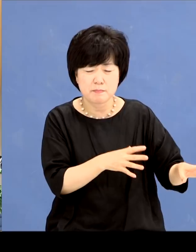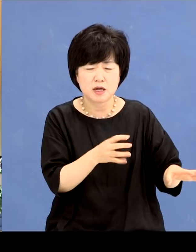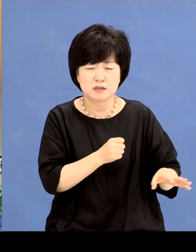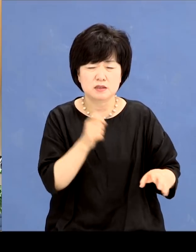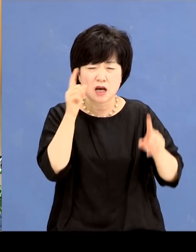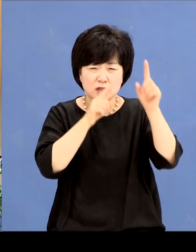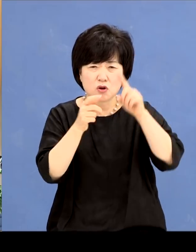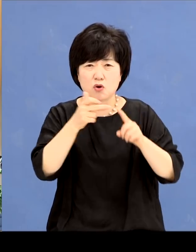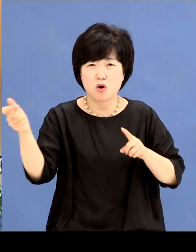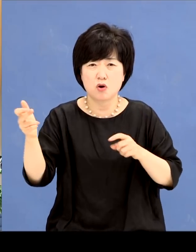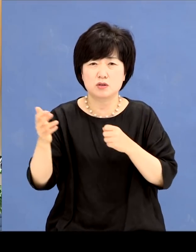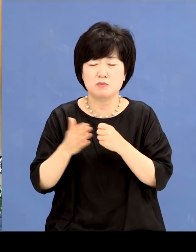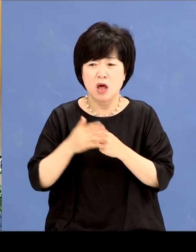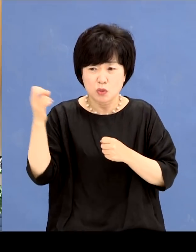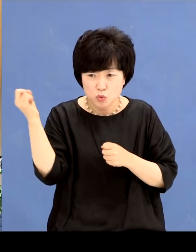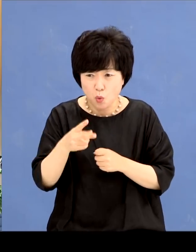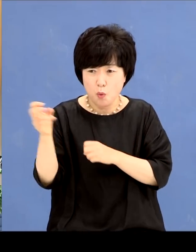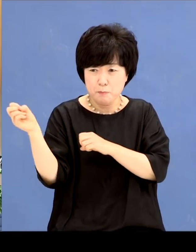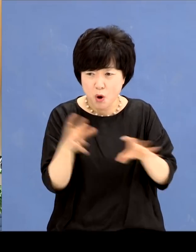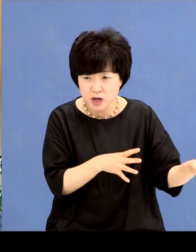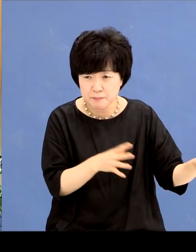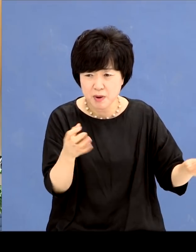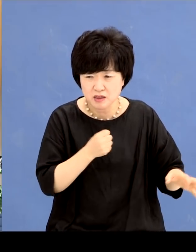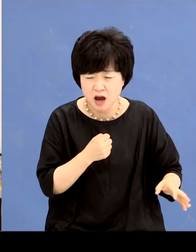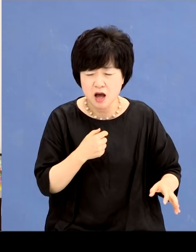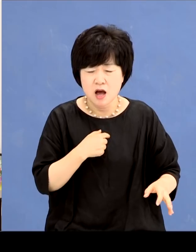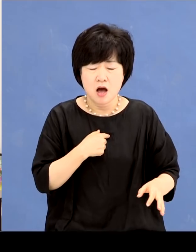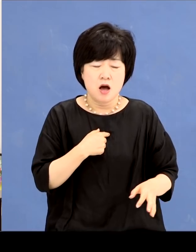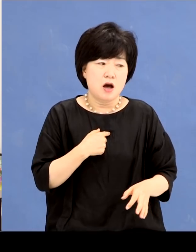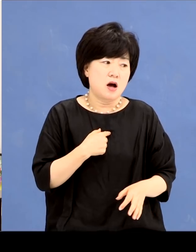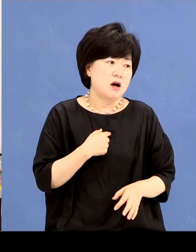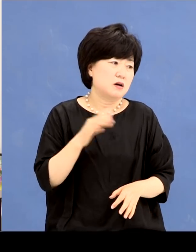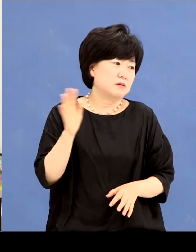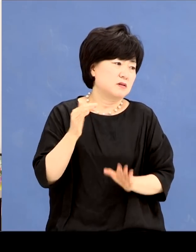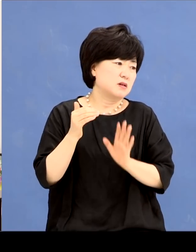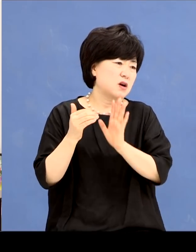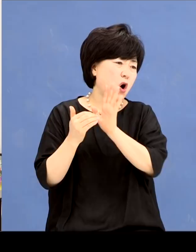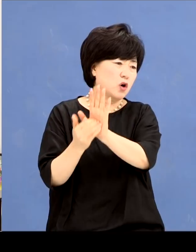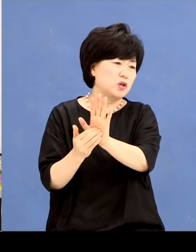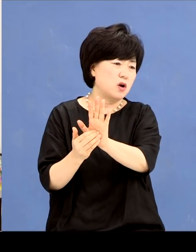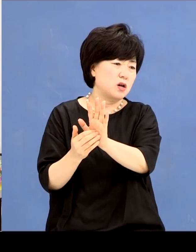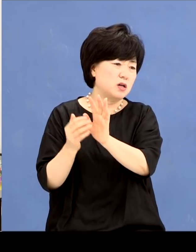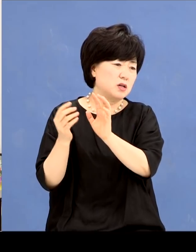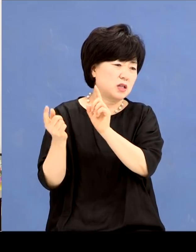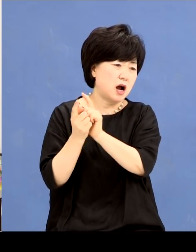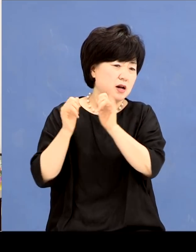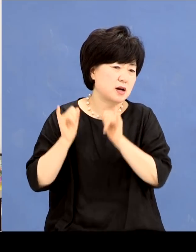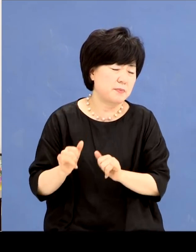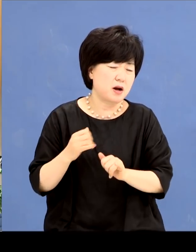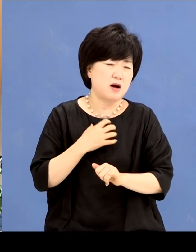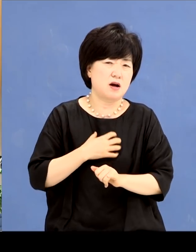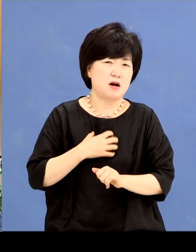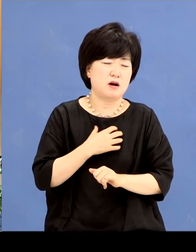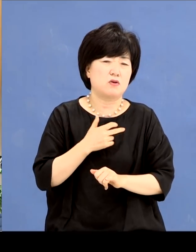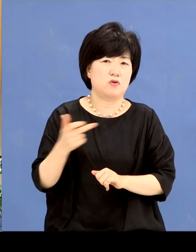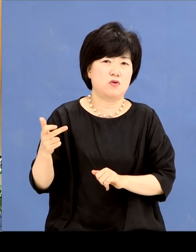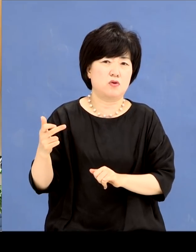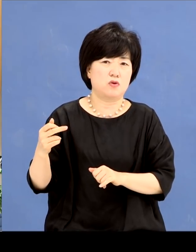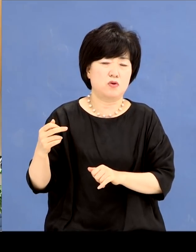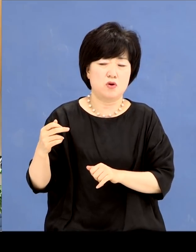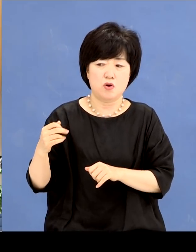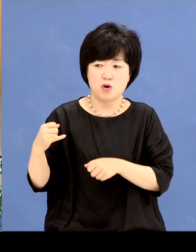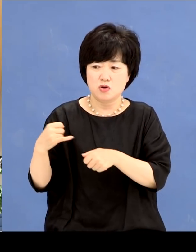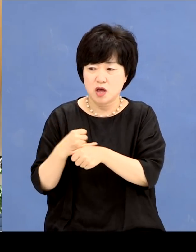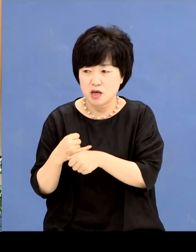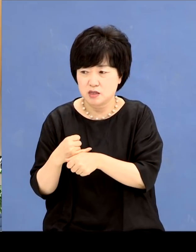때문에요. 네. 이런 버림받은 상처에 대한 준비가 전혀 안 돼 있어요. 트라우마가 있죠. 그렇죠. 거절당하는 네, 것에 대한. 맞아요, 맞아요. 그래서 이성